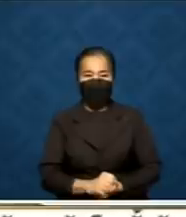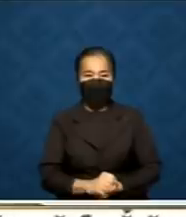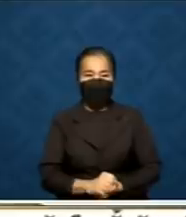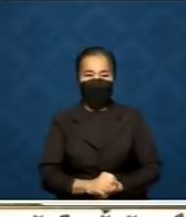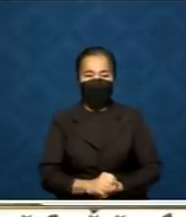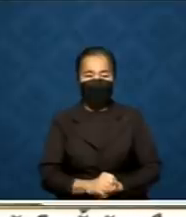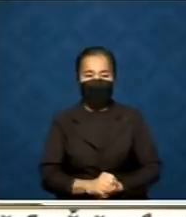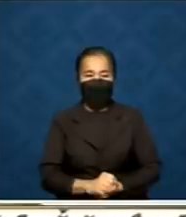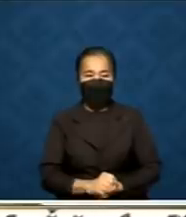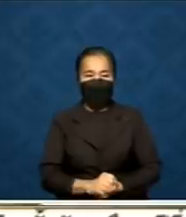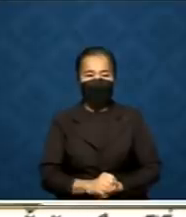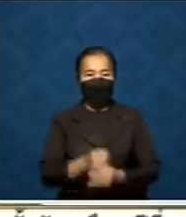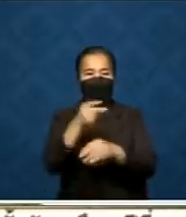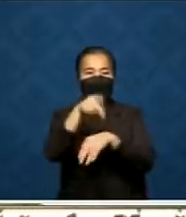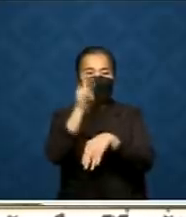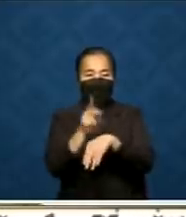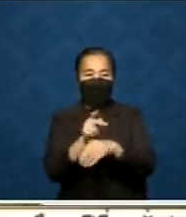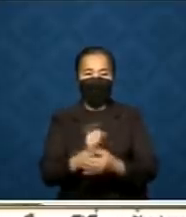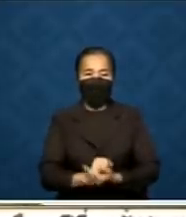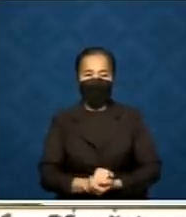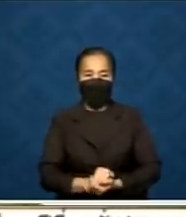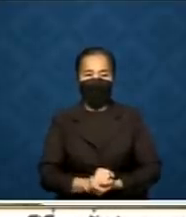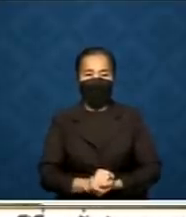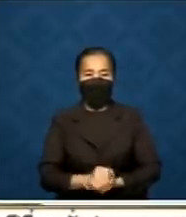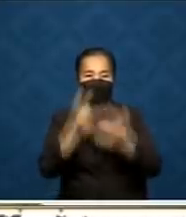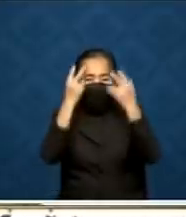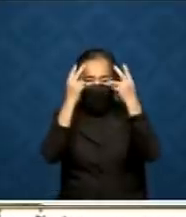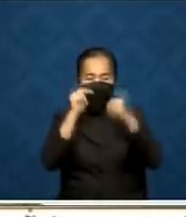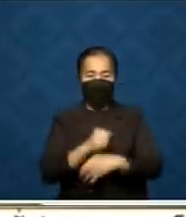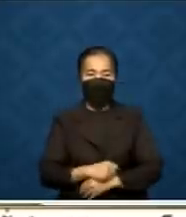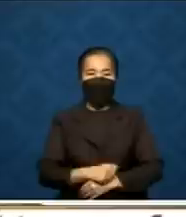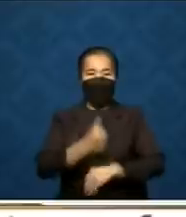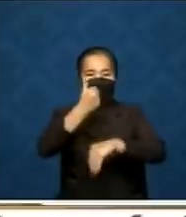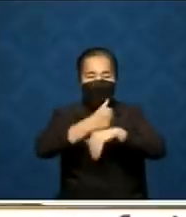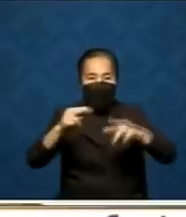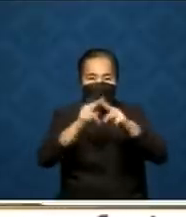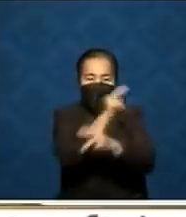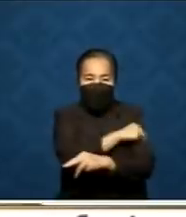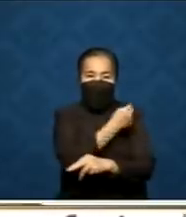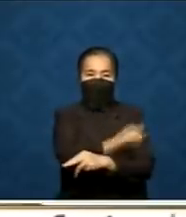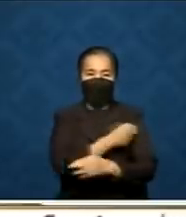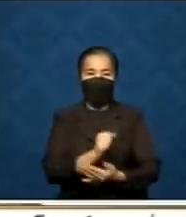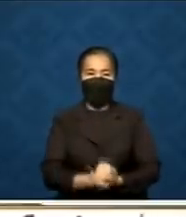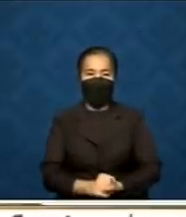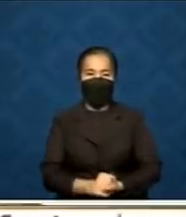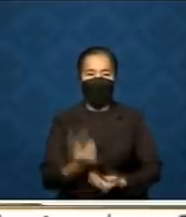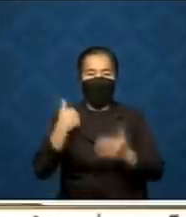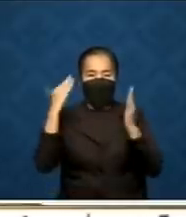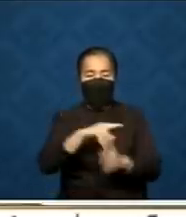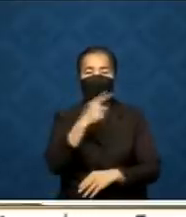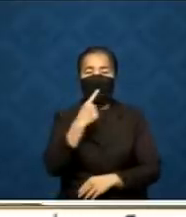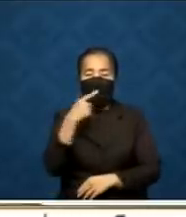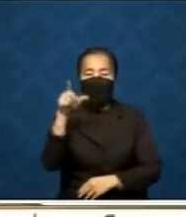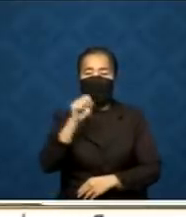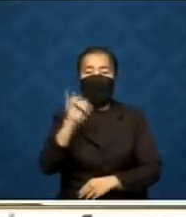ก็เพราะฉะนั้นมาจานดีกว่าโลครับท่านนายกธาตุลมตีสาวสุขคนที่ได้ค่าชิโนแว๊กซ์ถ้า